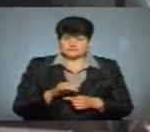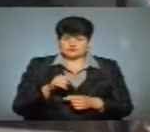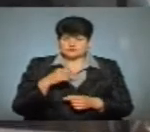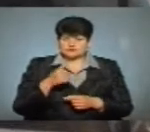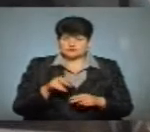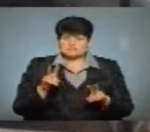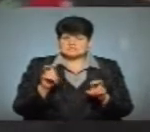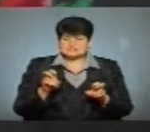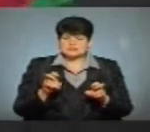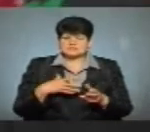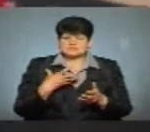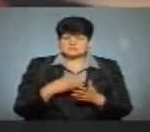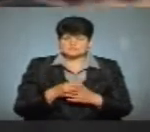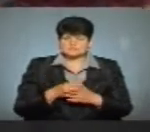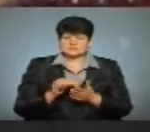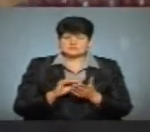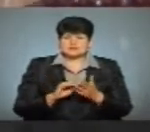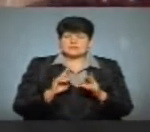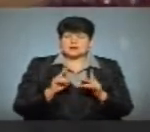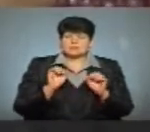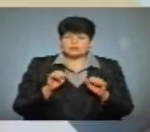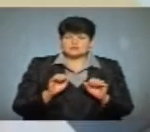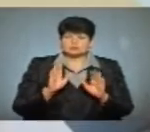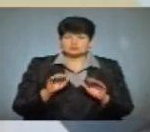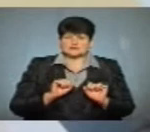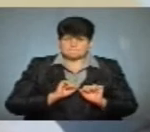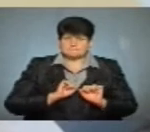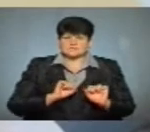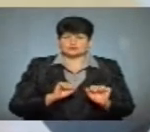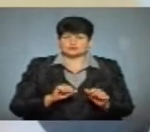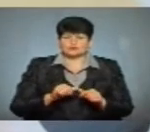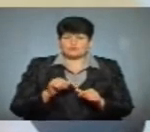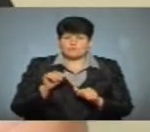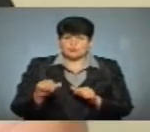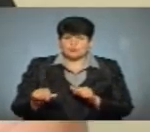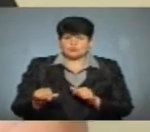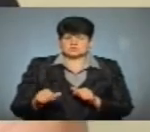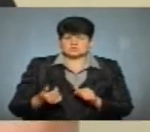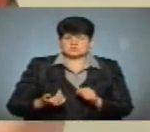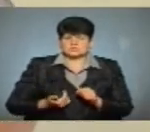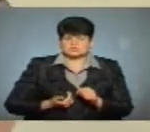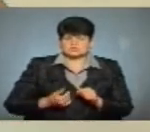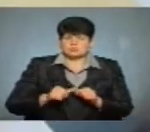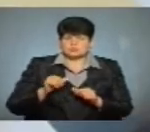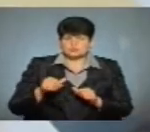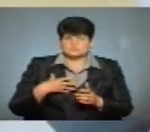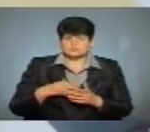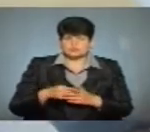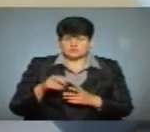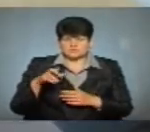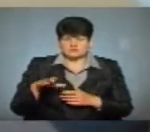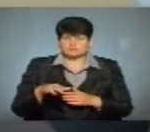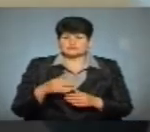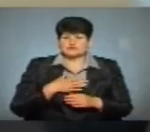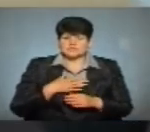тема власного висловлювання – як можна бути патріотом, живучи поза межами своєї країни, каже старша екзаменаторка Галина Дідук. Справа в тому,